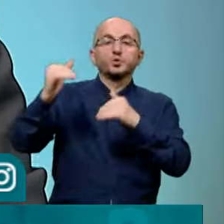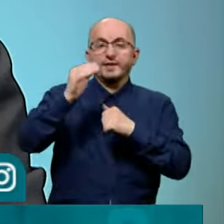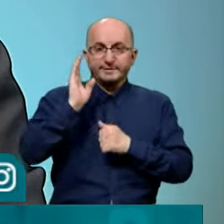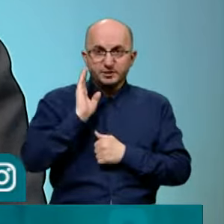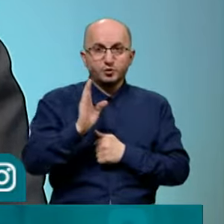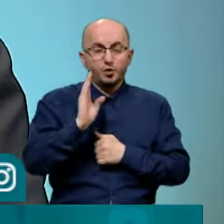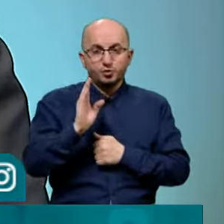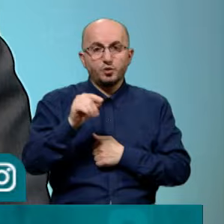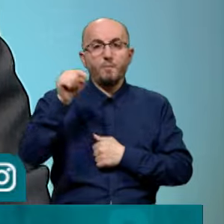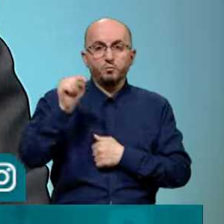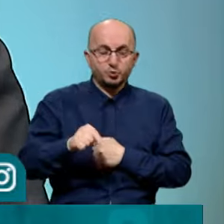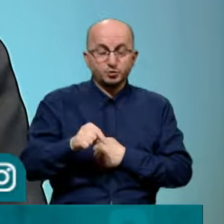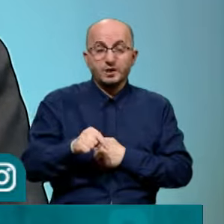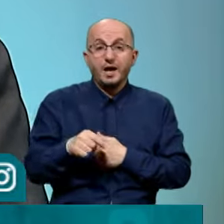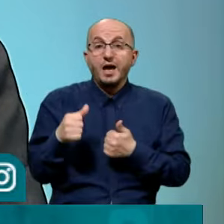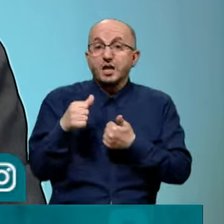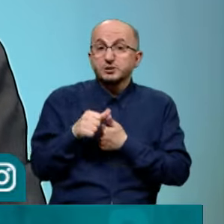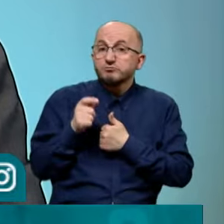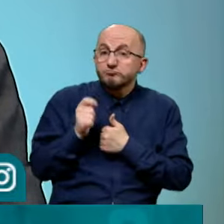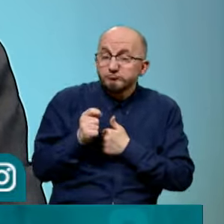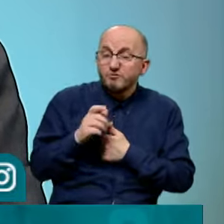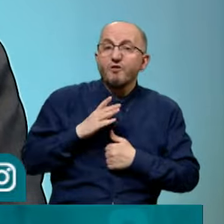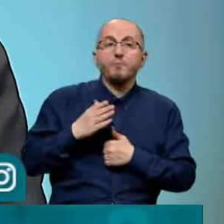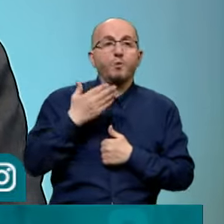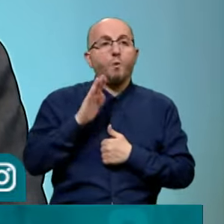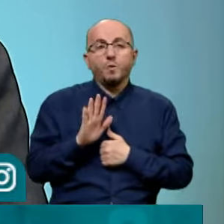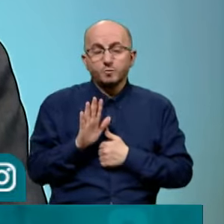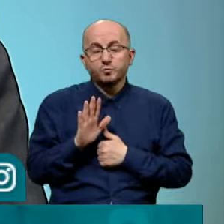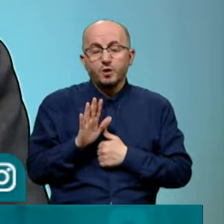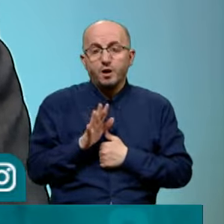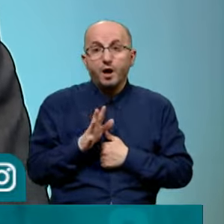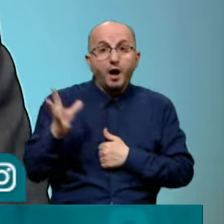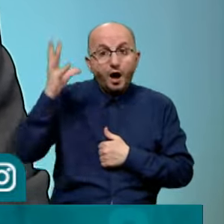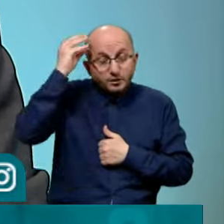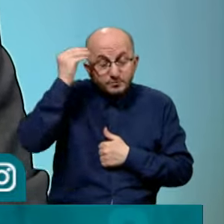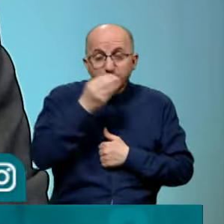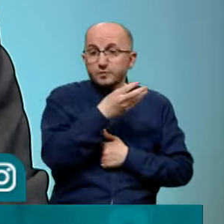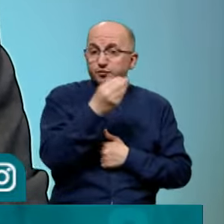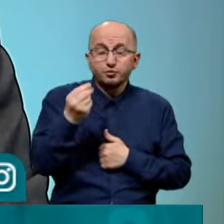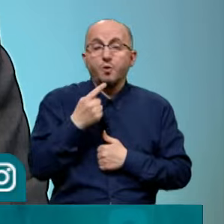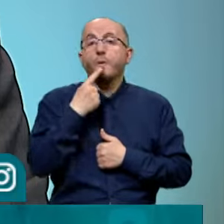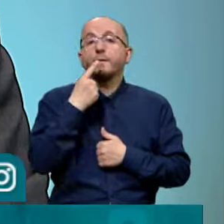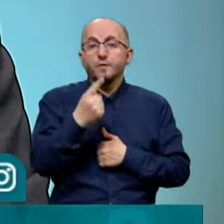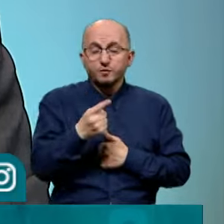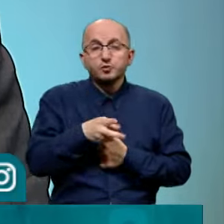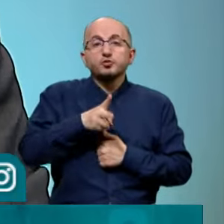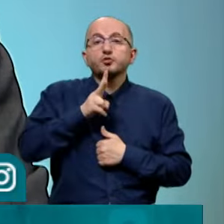burada mahrem şartı var mı yok mu? Cumhur-u fukaha diyor ki son hadis bu olduğundan